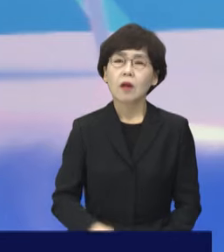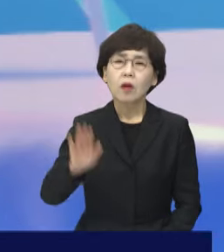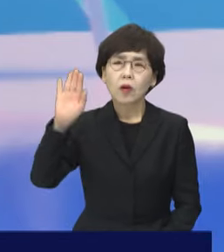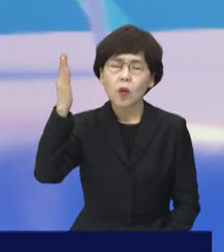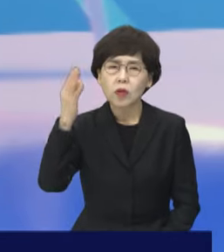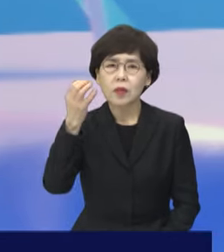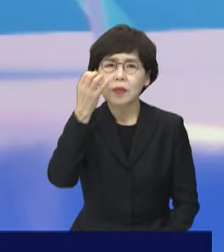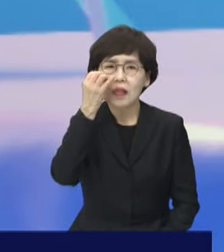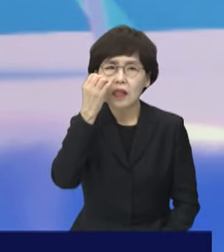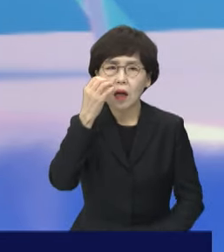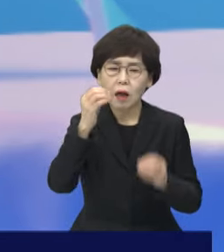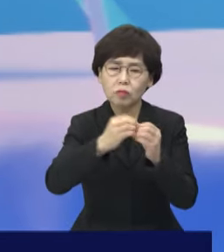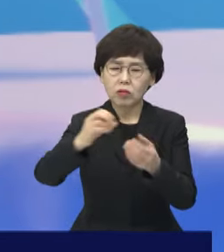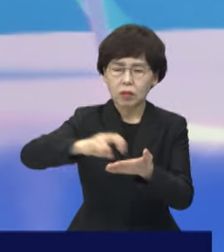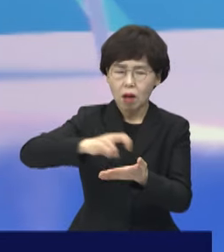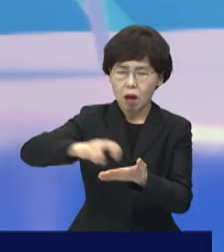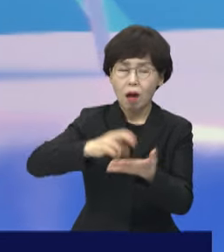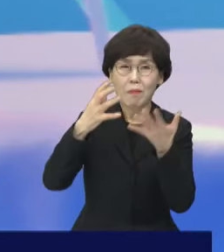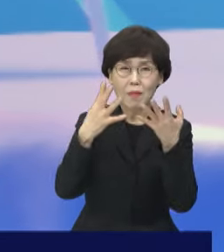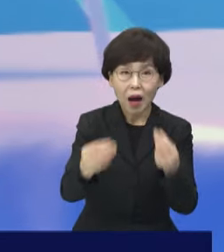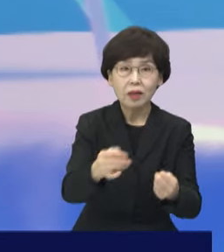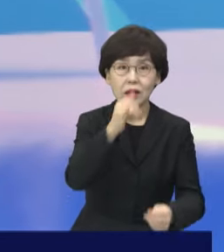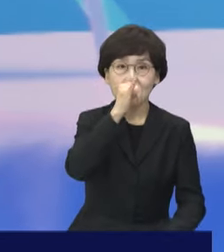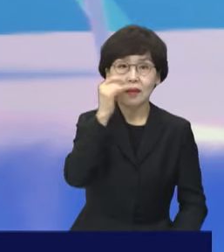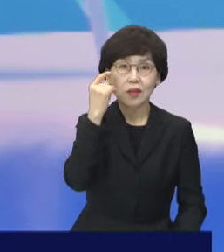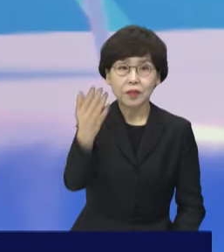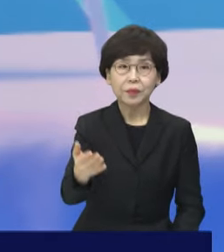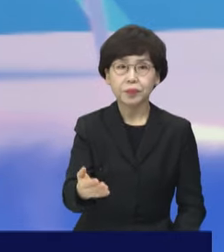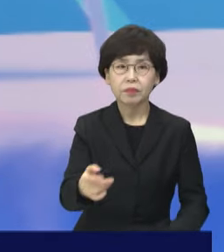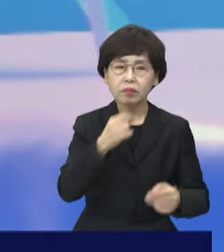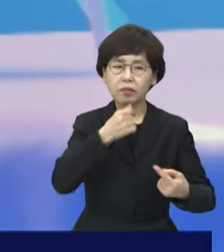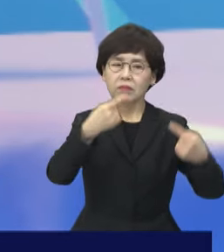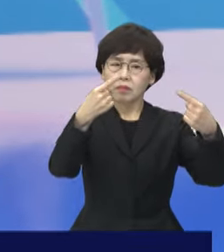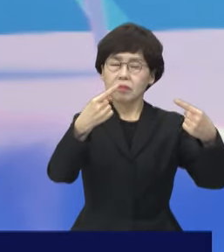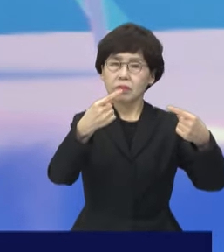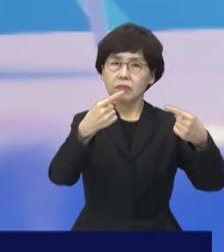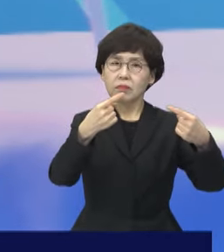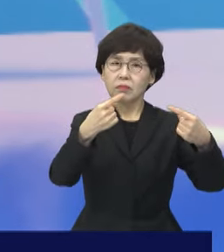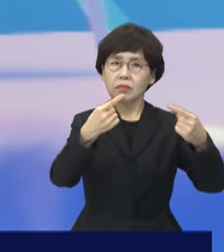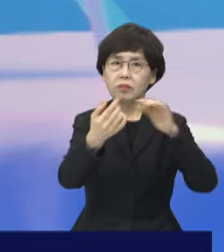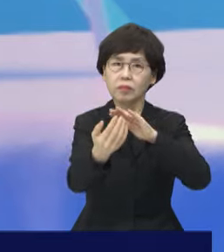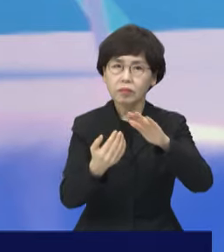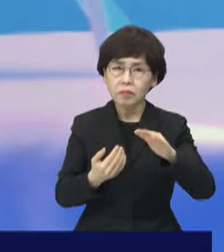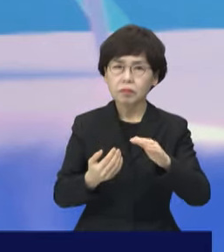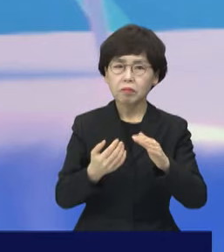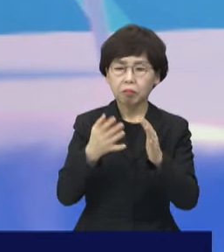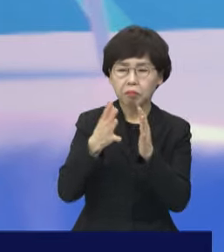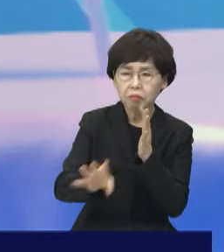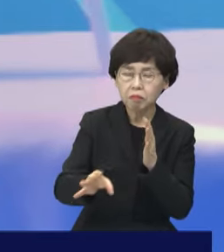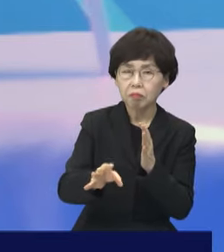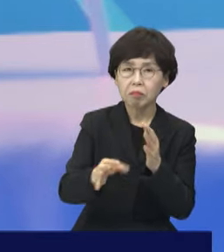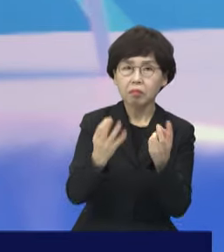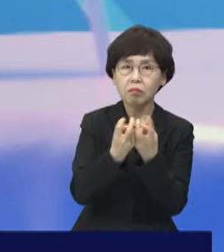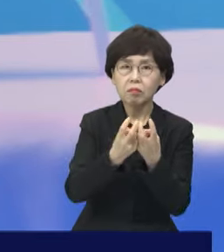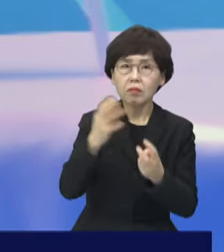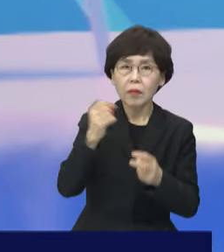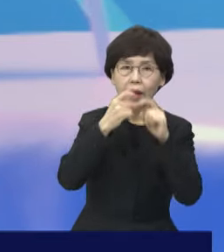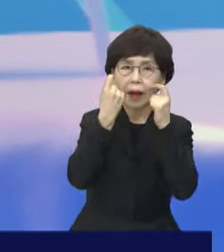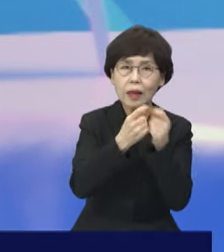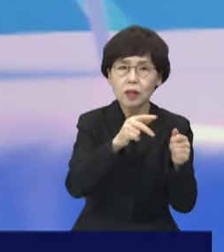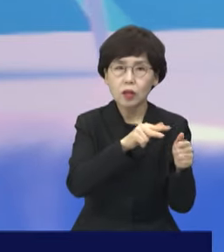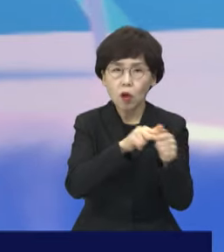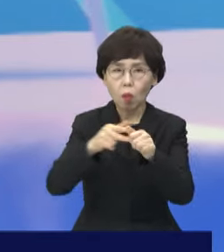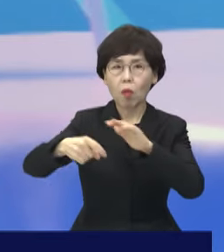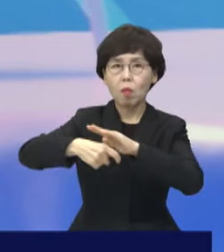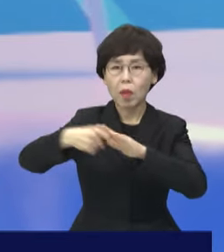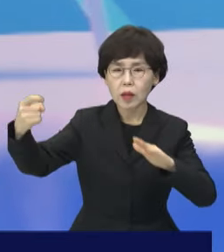네 요즘 이상한 문자 메시지 많이 받지 않으시나요 설 연휴를 앞두고 교묘한 수법으로 개인 정보를 빼서 금전을 갈취하는